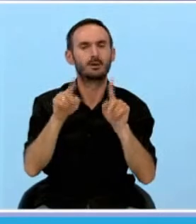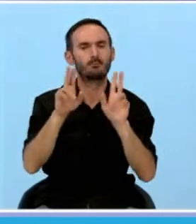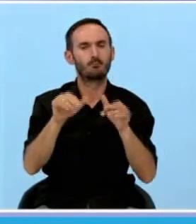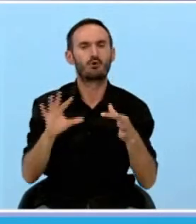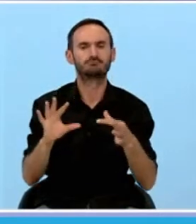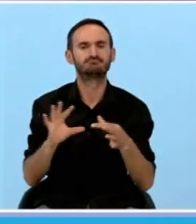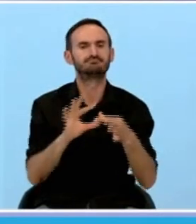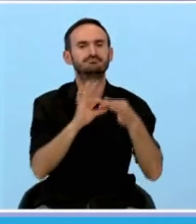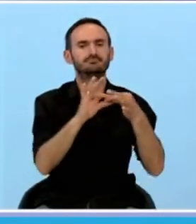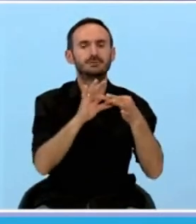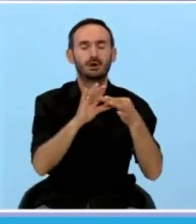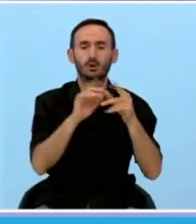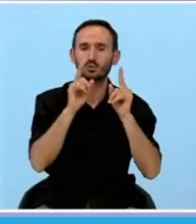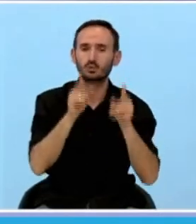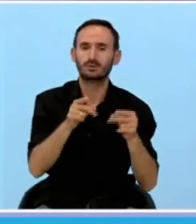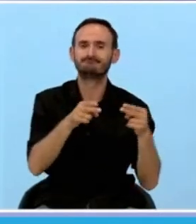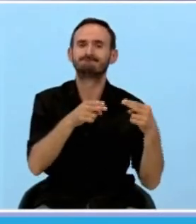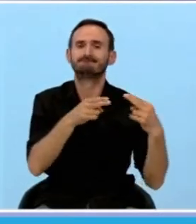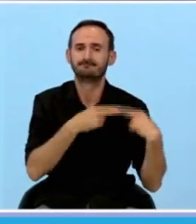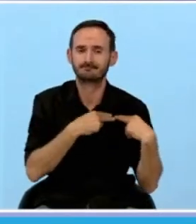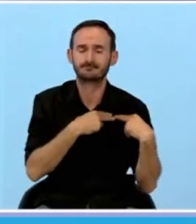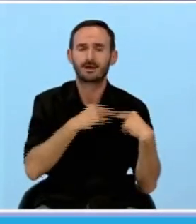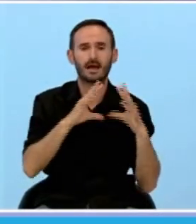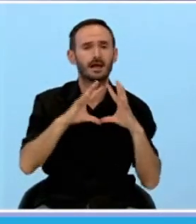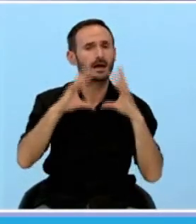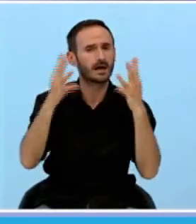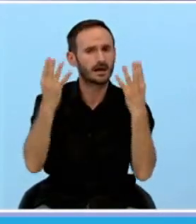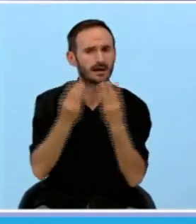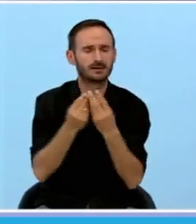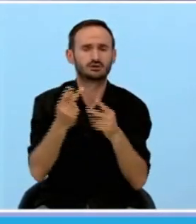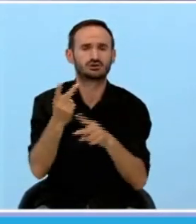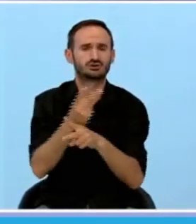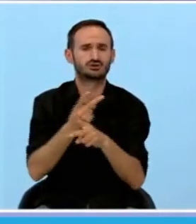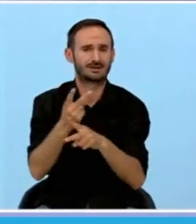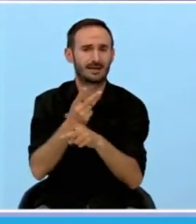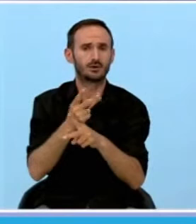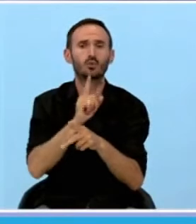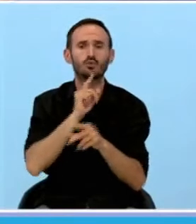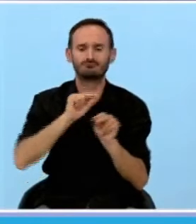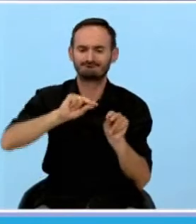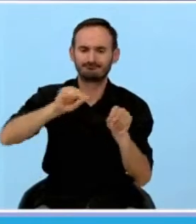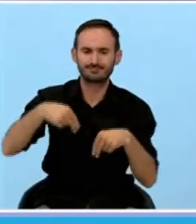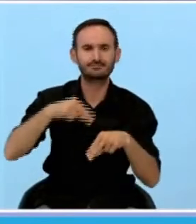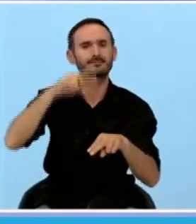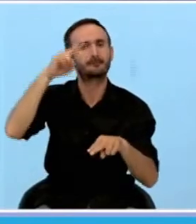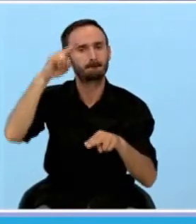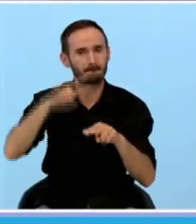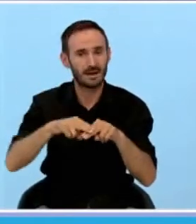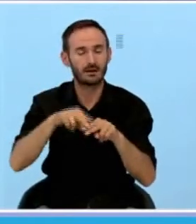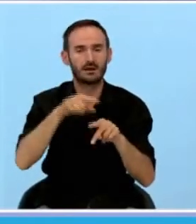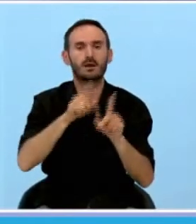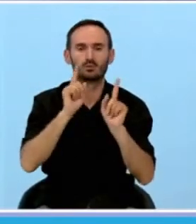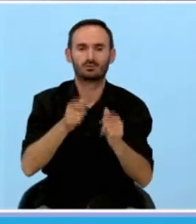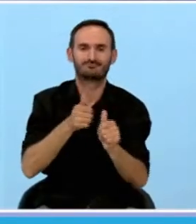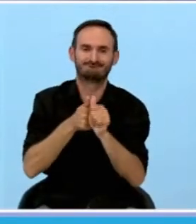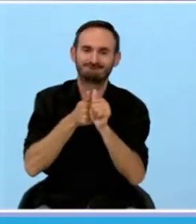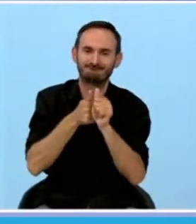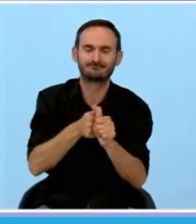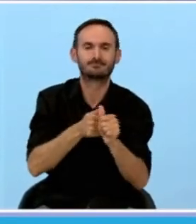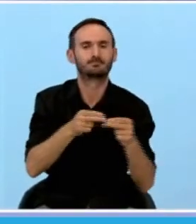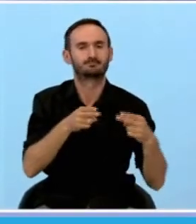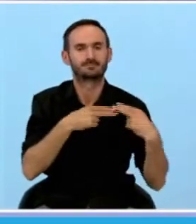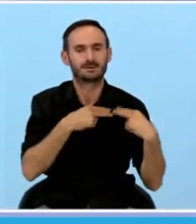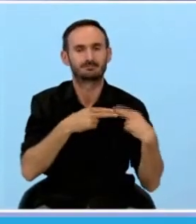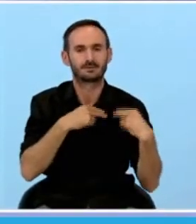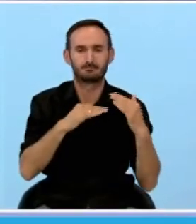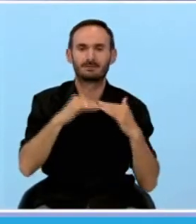është detyrim dhe përgjithësi e çdo shteti palë në nënshkruese të kësaj konvente, e tu fillu pastaj me konventën evropiane për drejtat njerëzit,